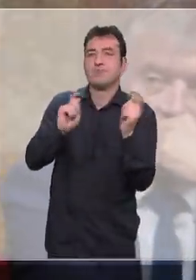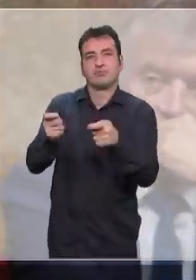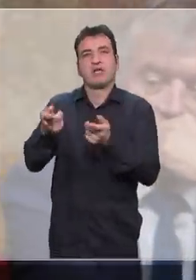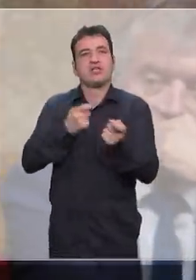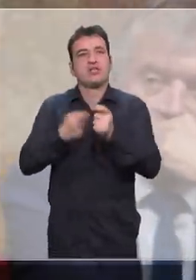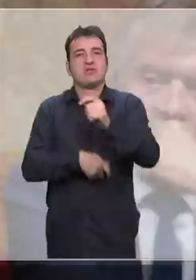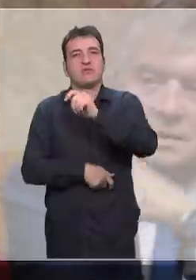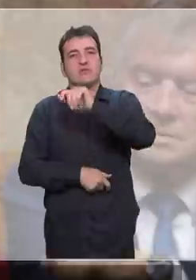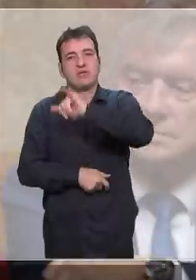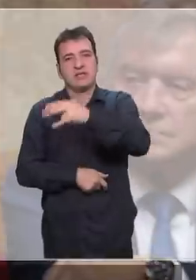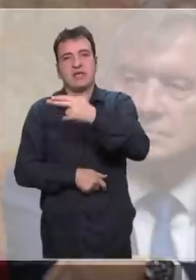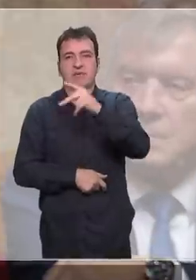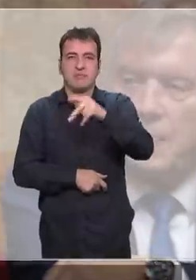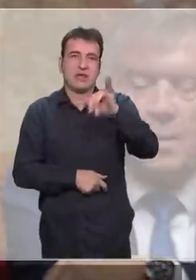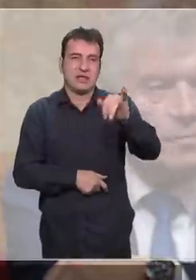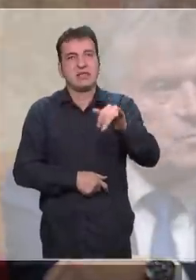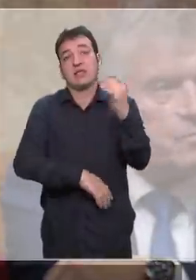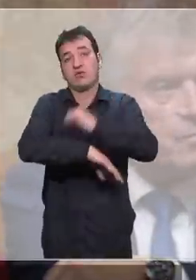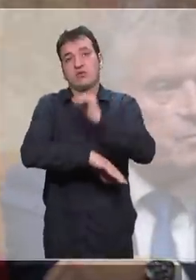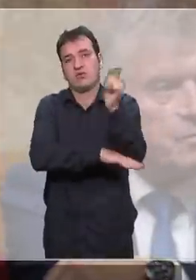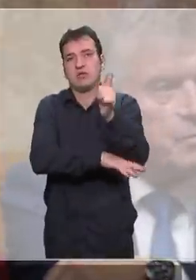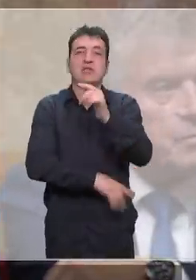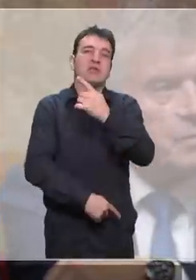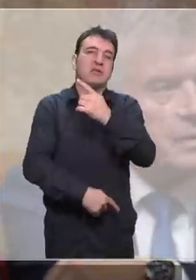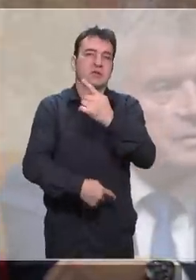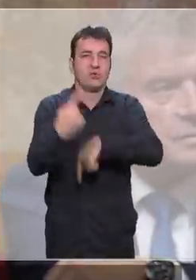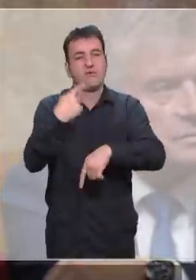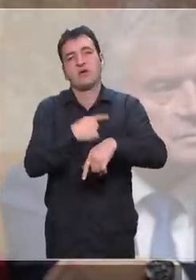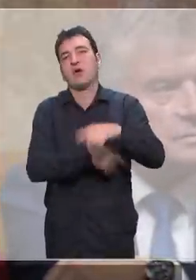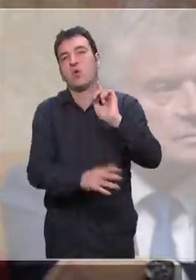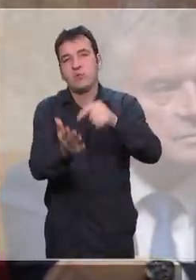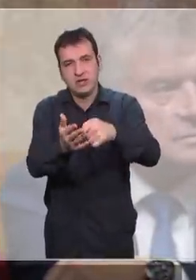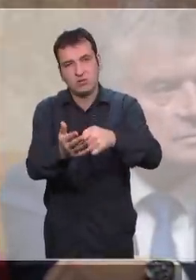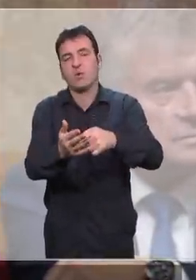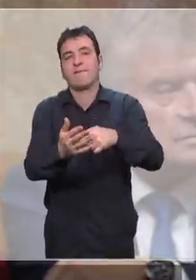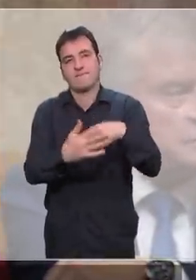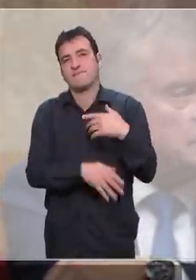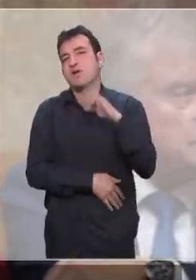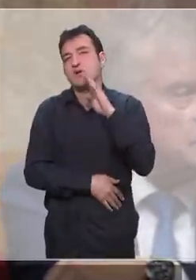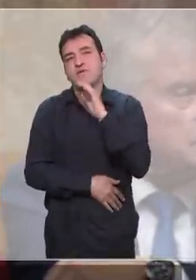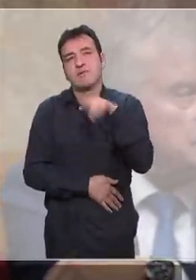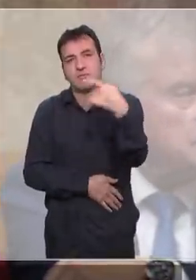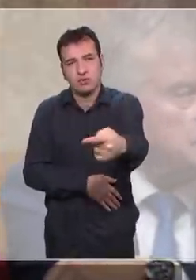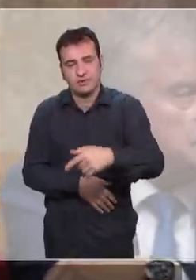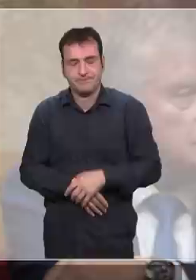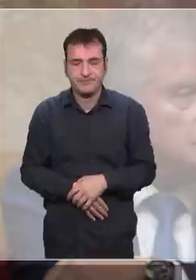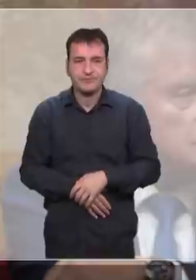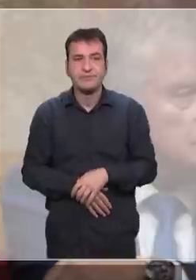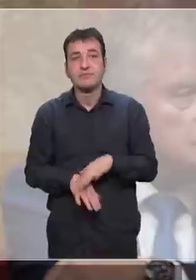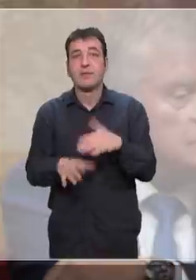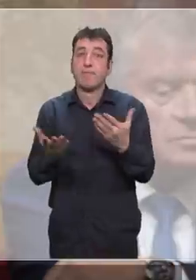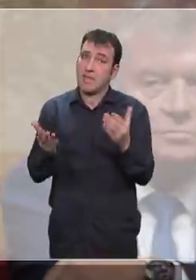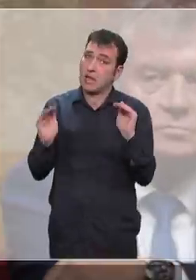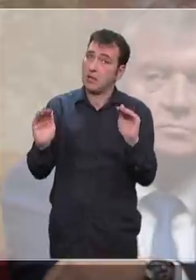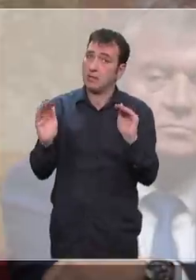prochain. Pour encourager la transition, il est accessible depuis le 1er avril 2021. Cependant, force est de